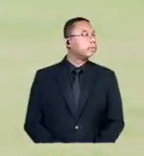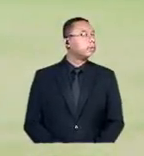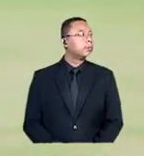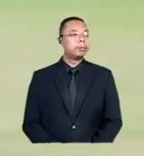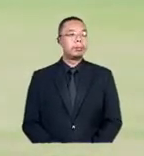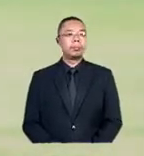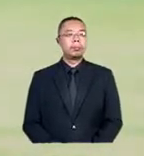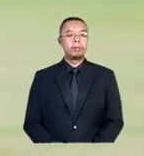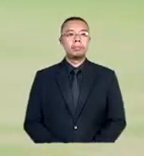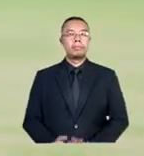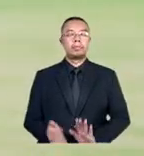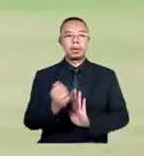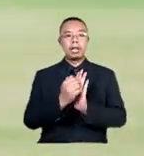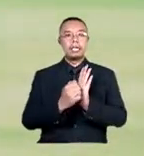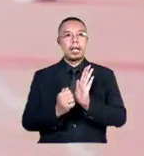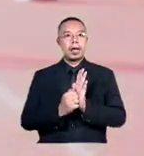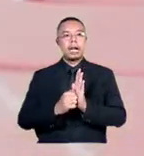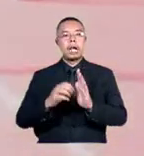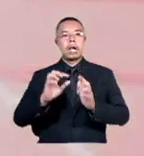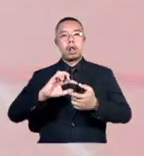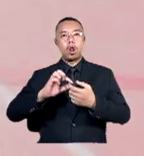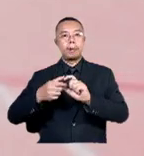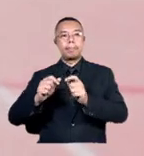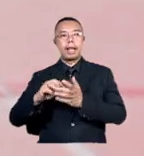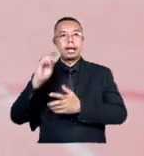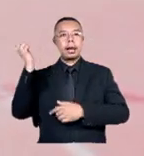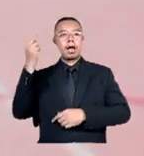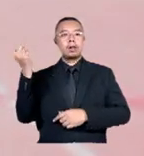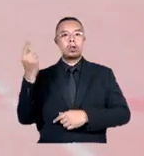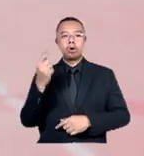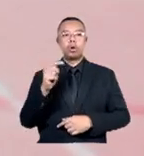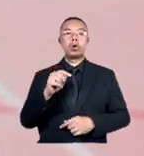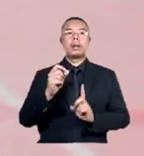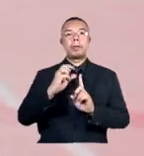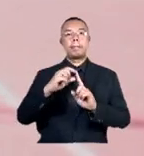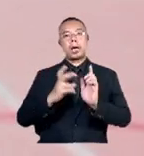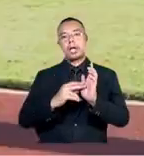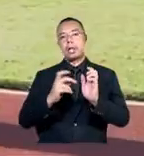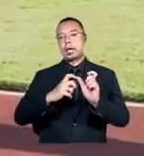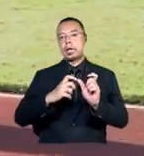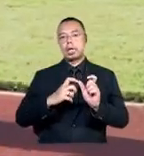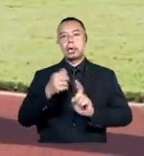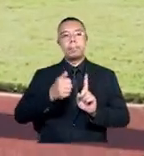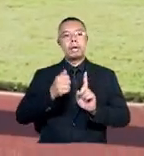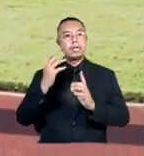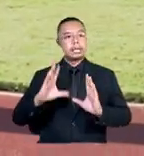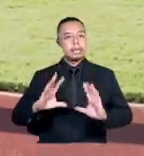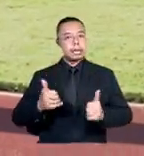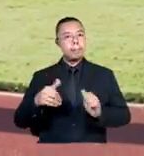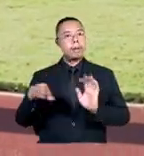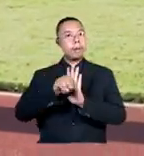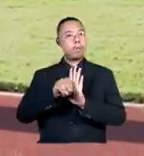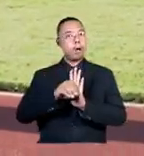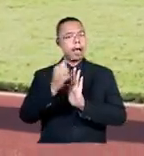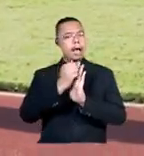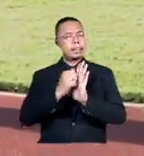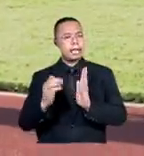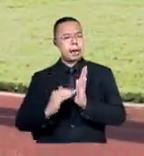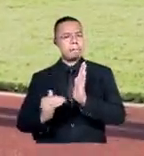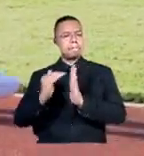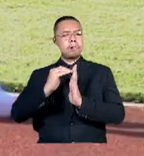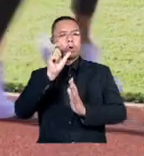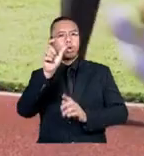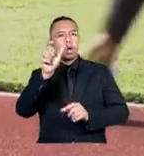Pekan Paralimpiade Nasional Peparnas ke-16 siap digelar di Papua. Ajang tertinggi bagi atlet